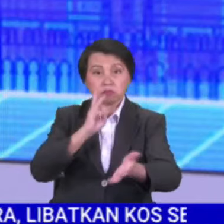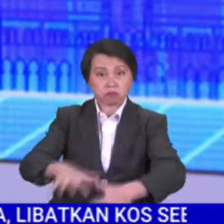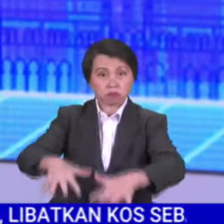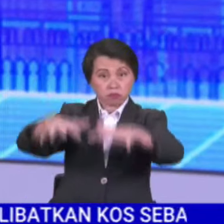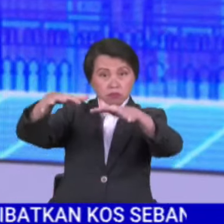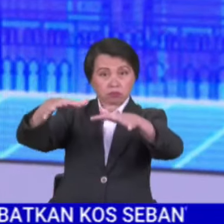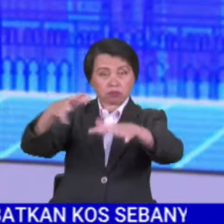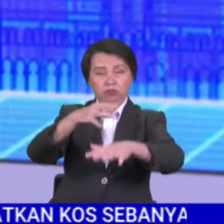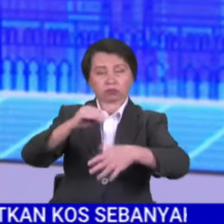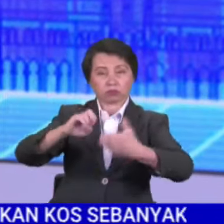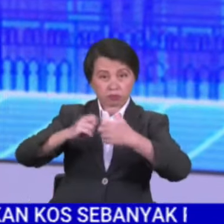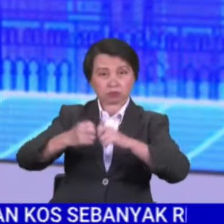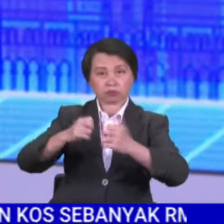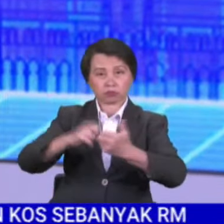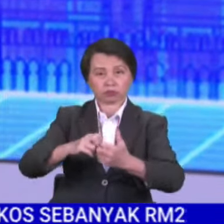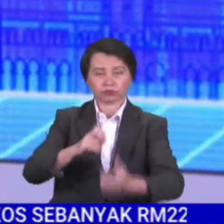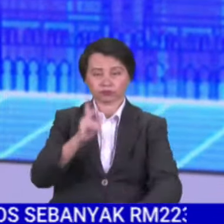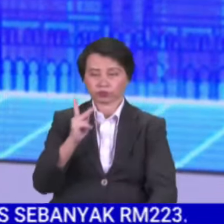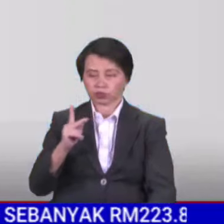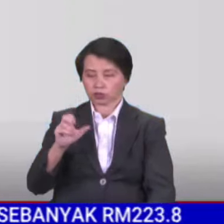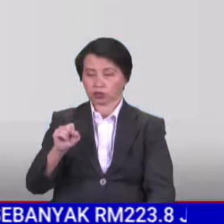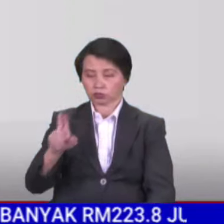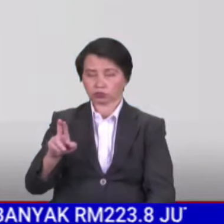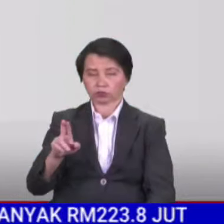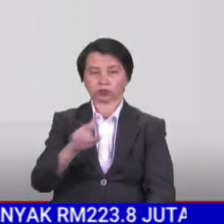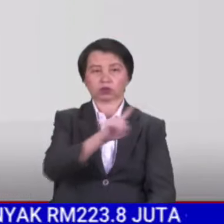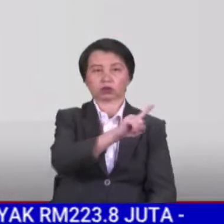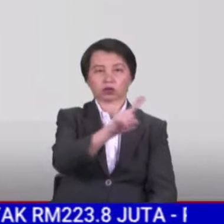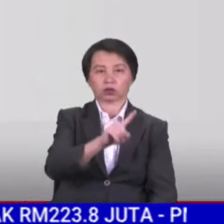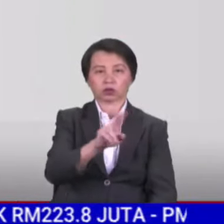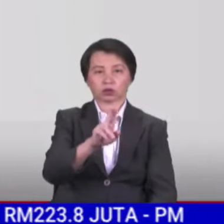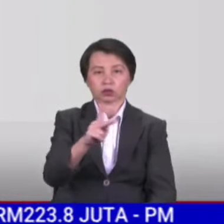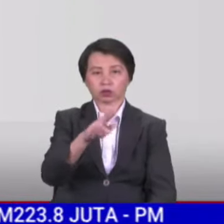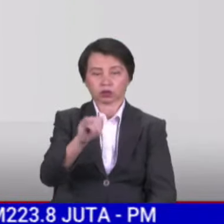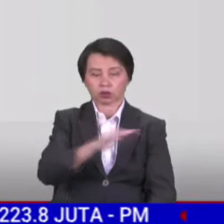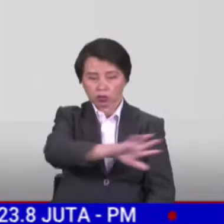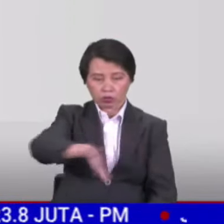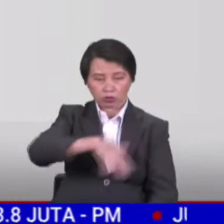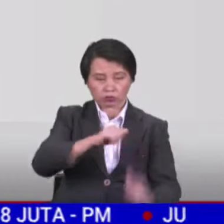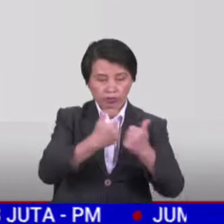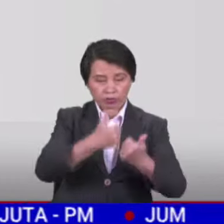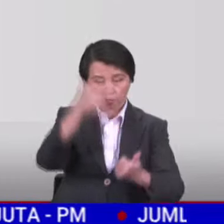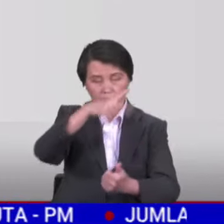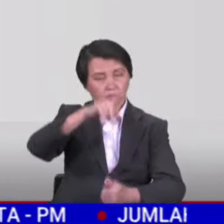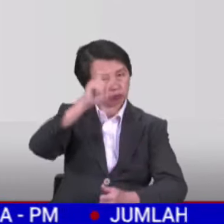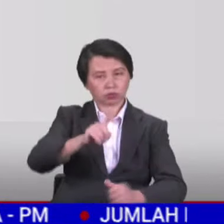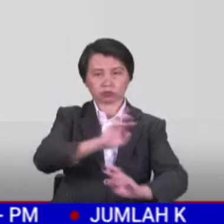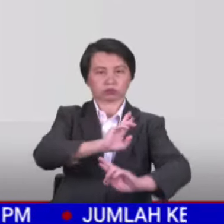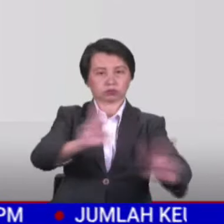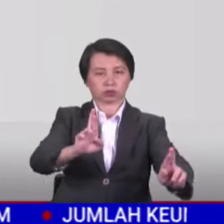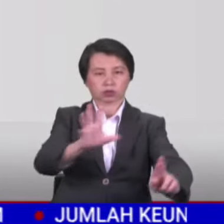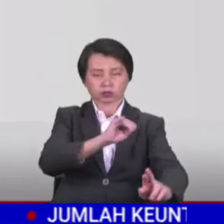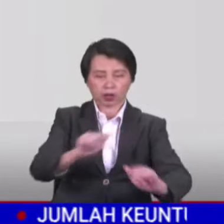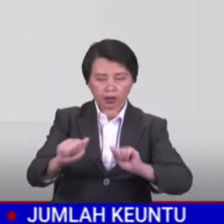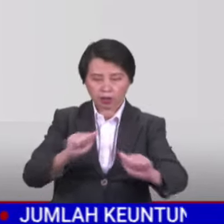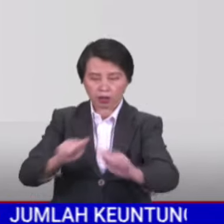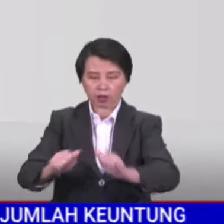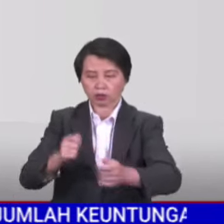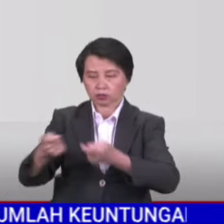dan musibah. Ketua Setiausaha Negara Tan Sri Muhammad Zuki Ali menegaskan semua agensi kerajaan perlu bersedia dan